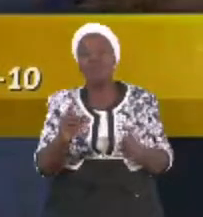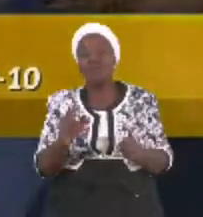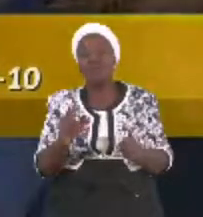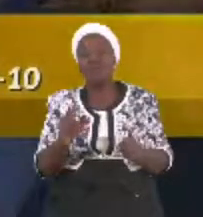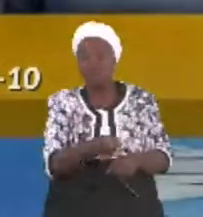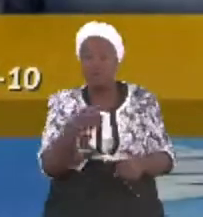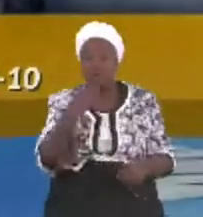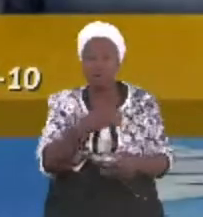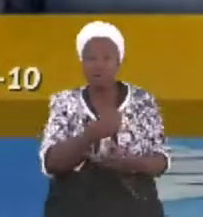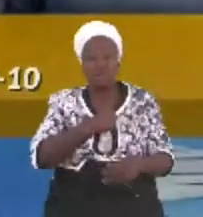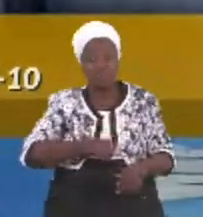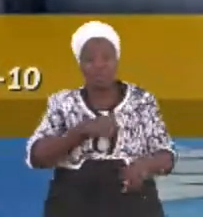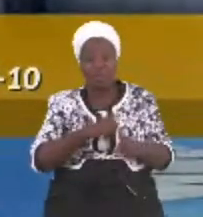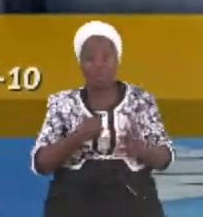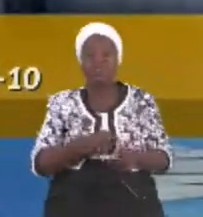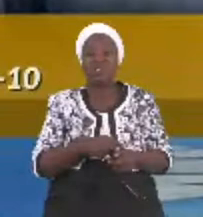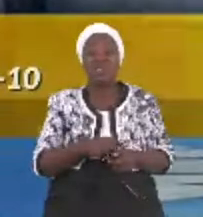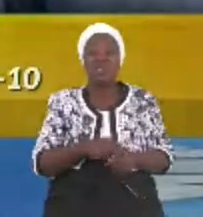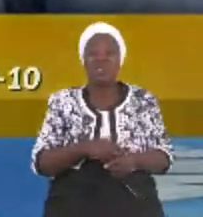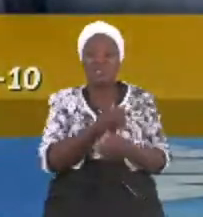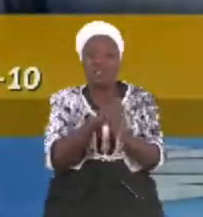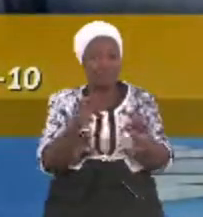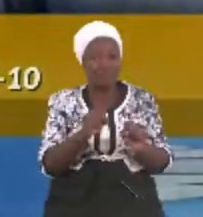péché. En 2 Corinthiens 7,